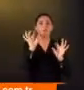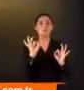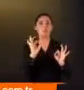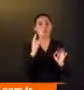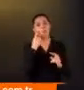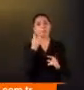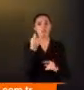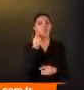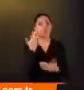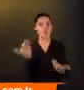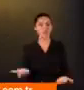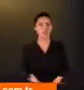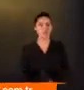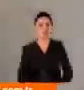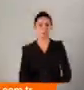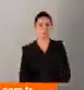tanık olacaksınız.